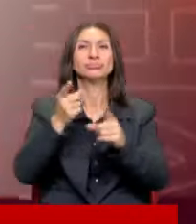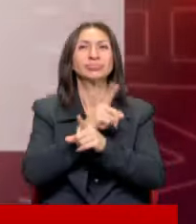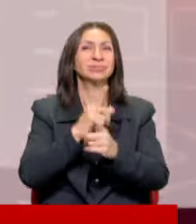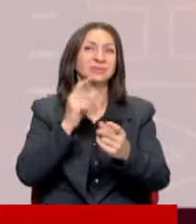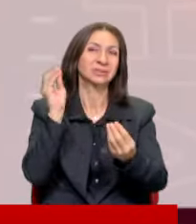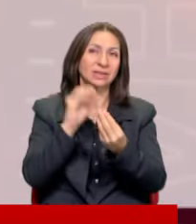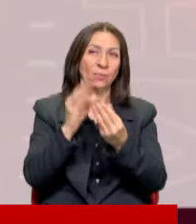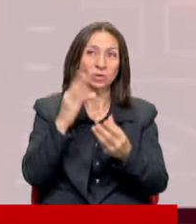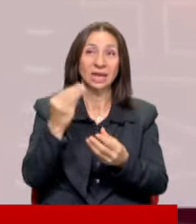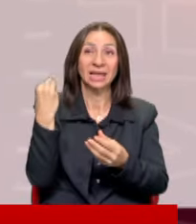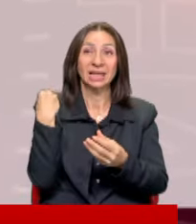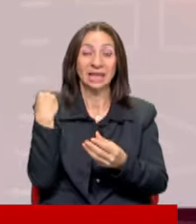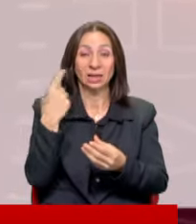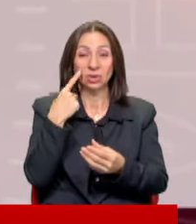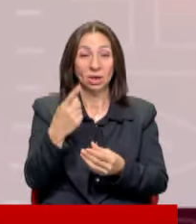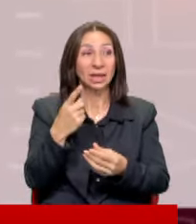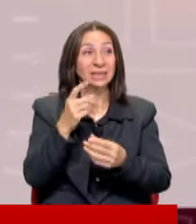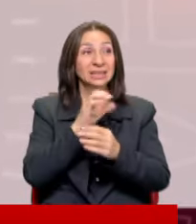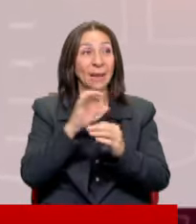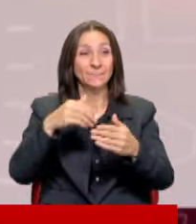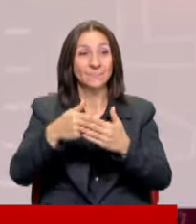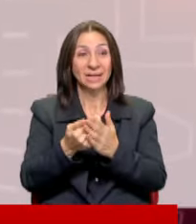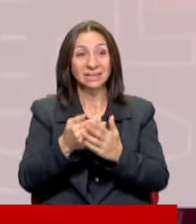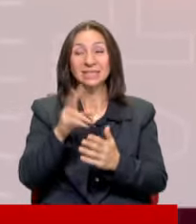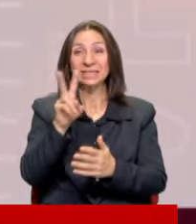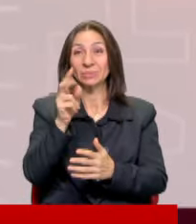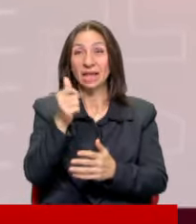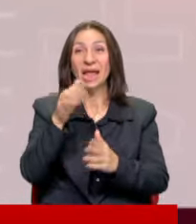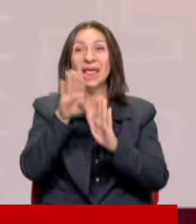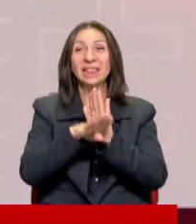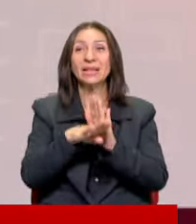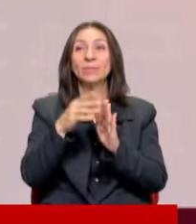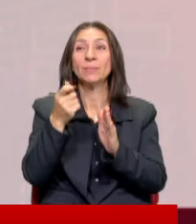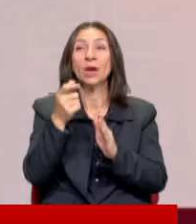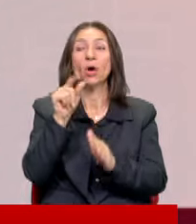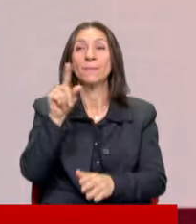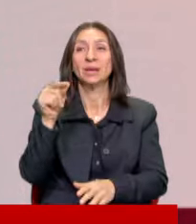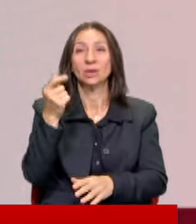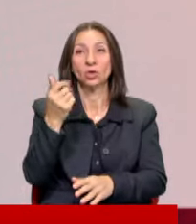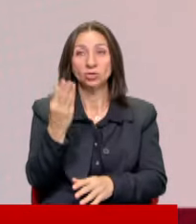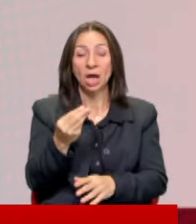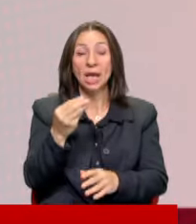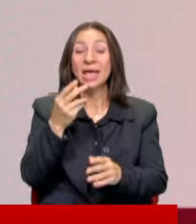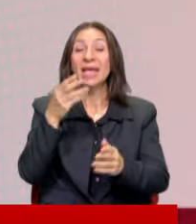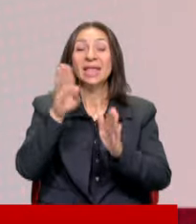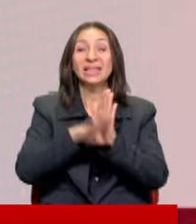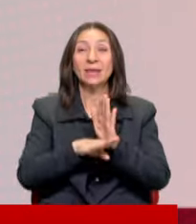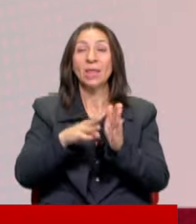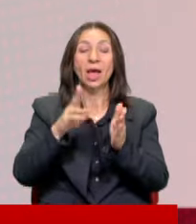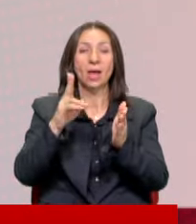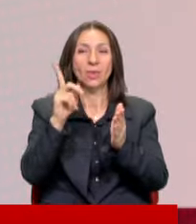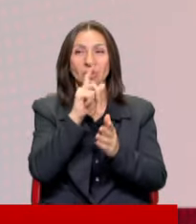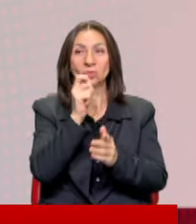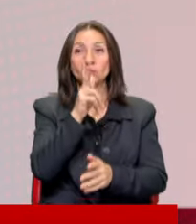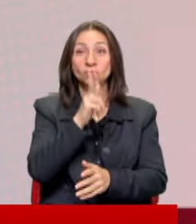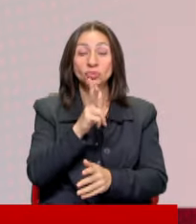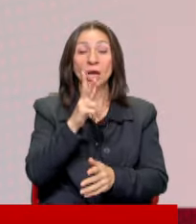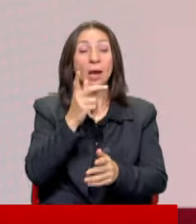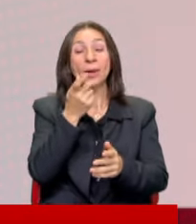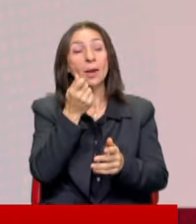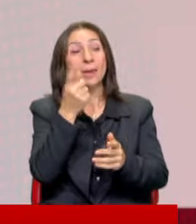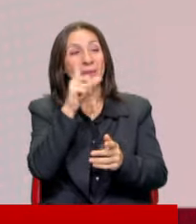geldi Yeni tarifeye göre tam bilet 20 lir indirimli bilet 11 L oldu indirimli Abonman fiyatı 300 liraya Abonman